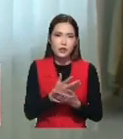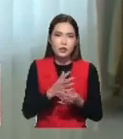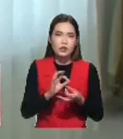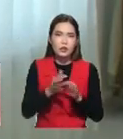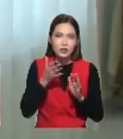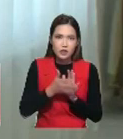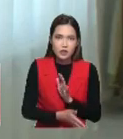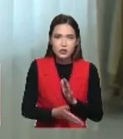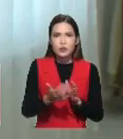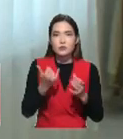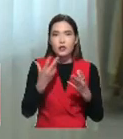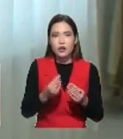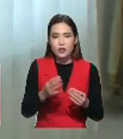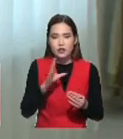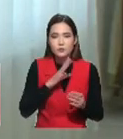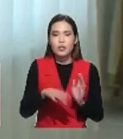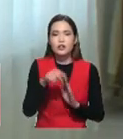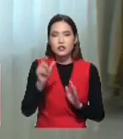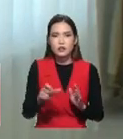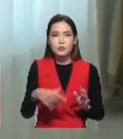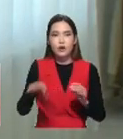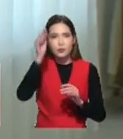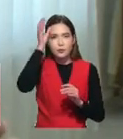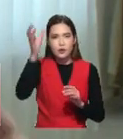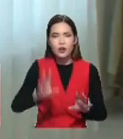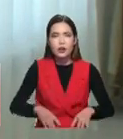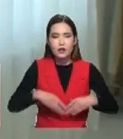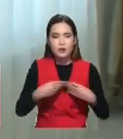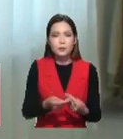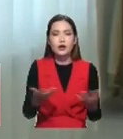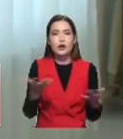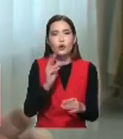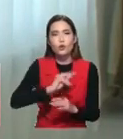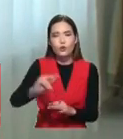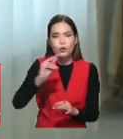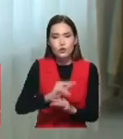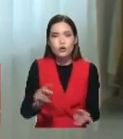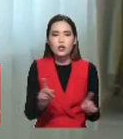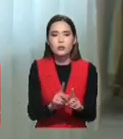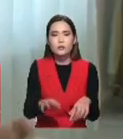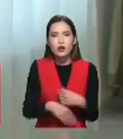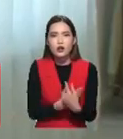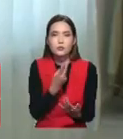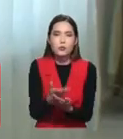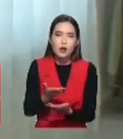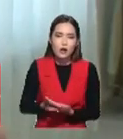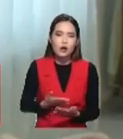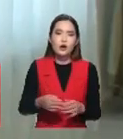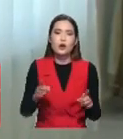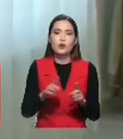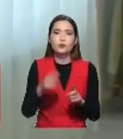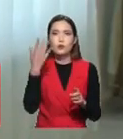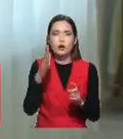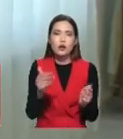қазір талқылаймыз. Депутаттарды қалай білім беру, қалай үйрету, қалай тәжірибе алмасу, өзіміздің ғана емес,